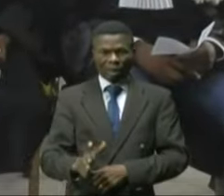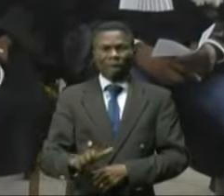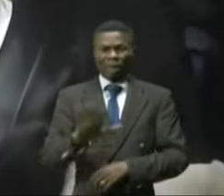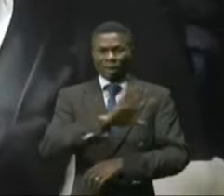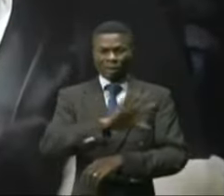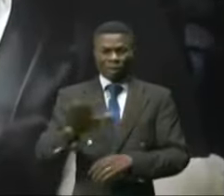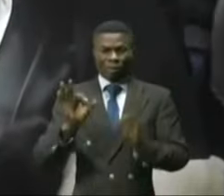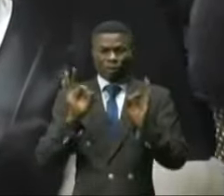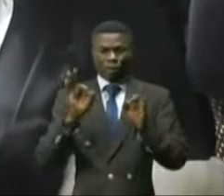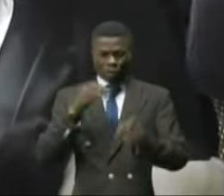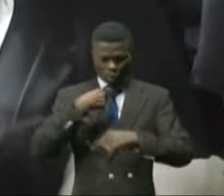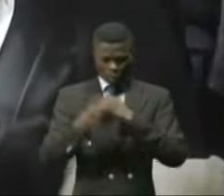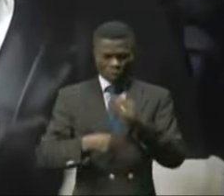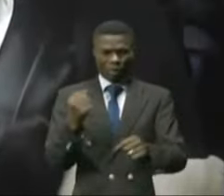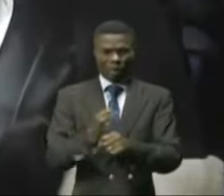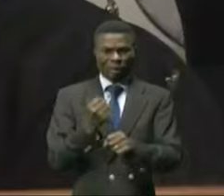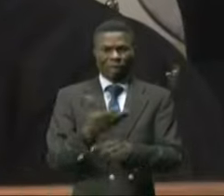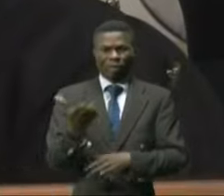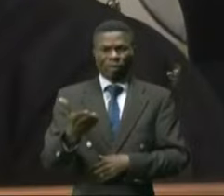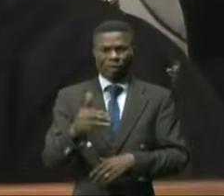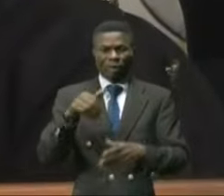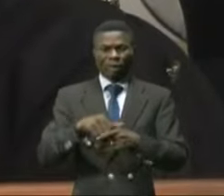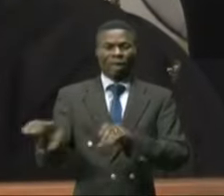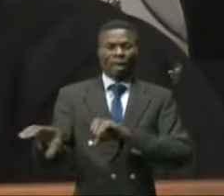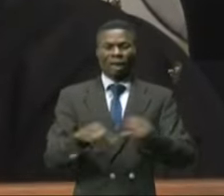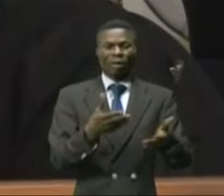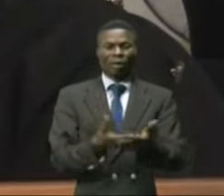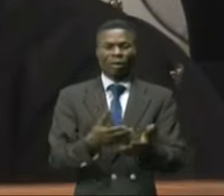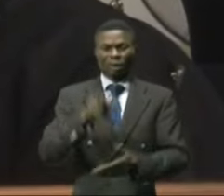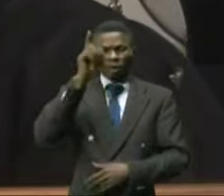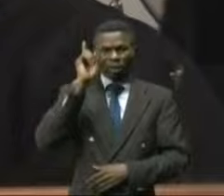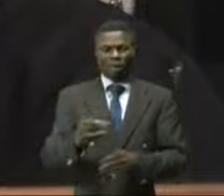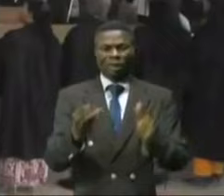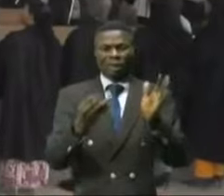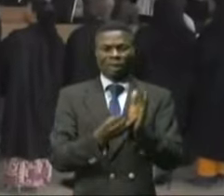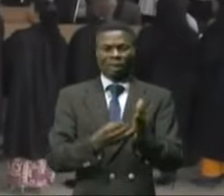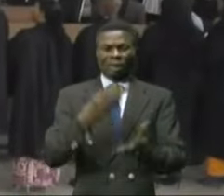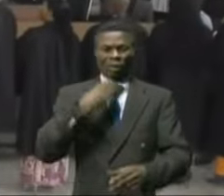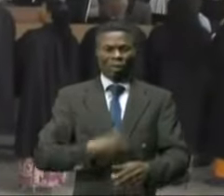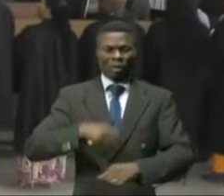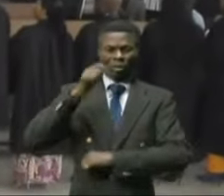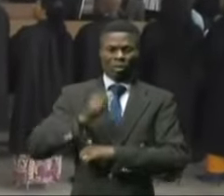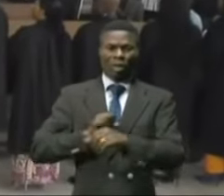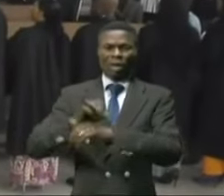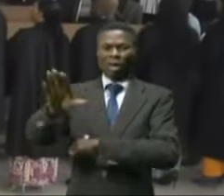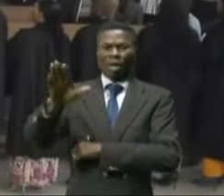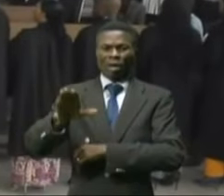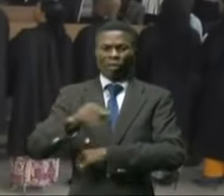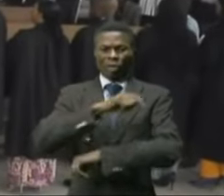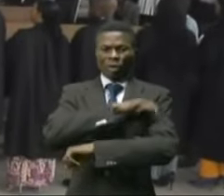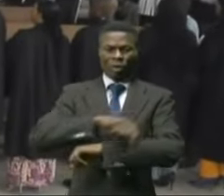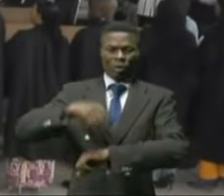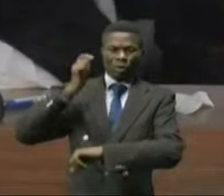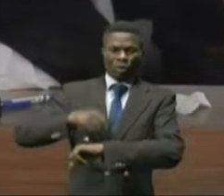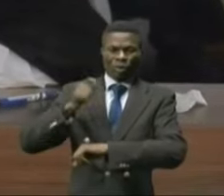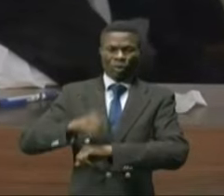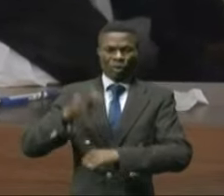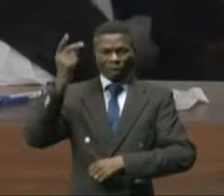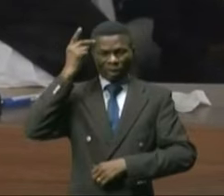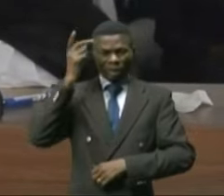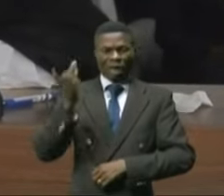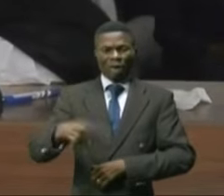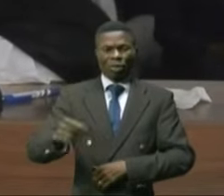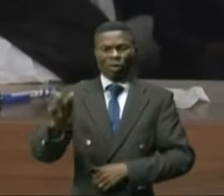magistrats sont entrés en fonction. Au cours de cette cérémonie, 107 magistrats affectés au tribunal de grande instance de Kinshasa Gombe ont